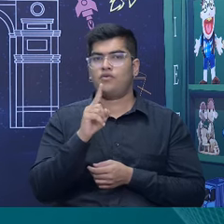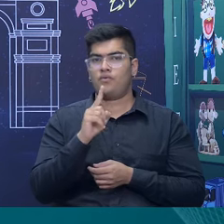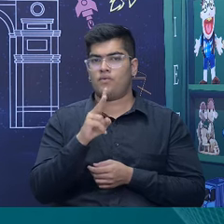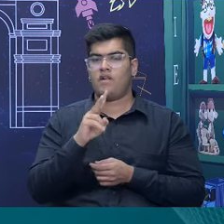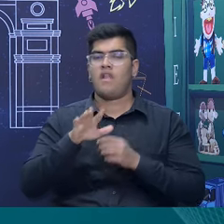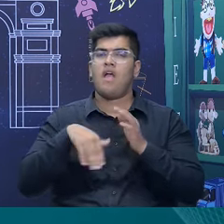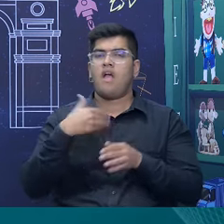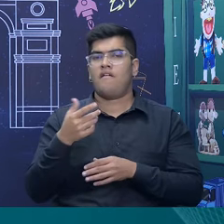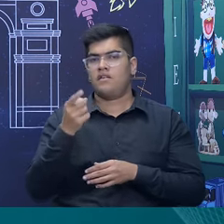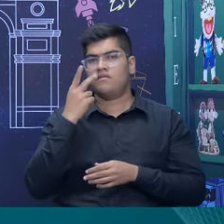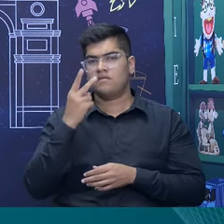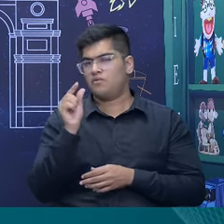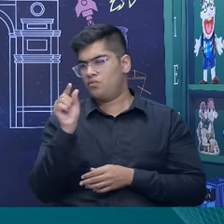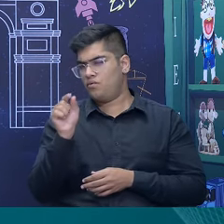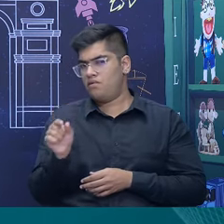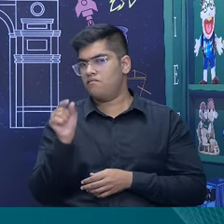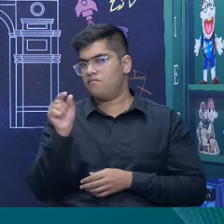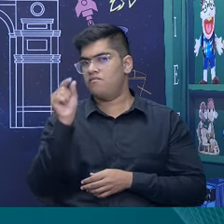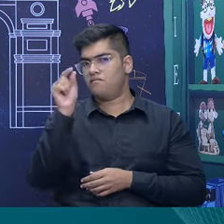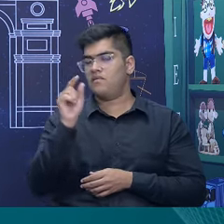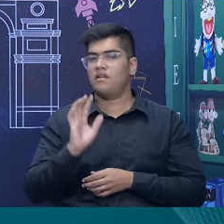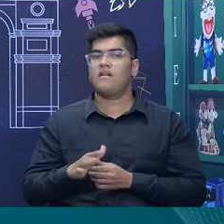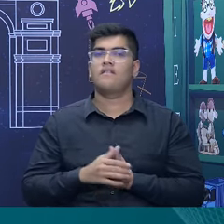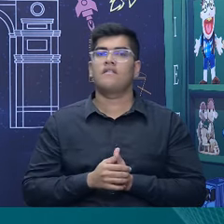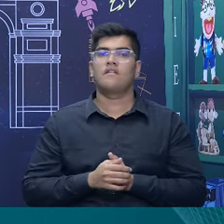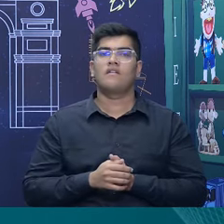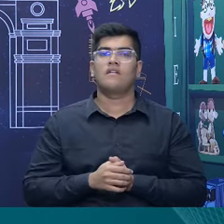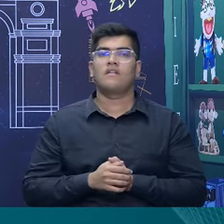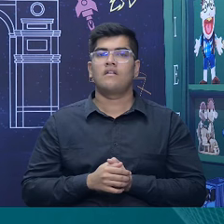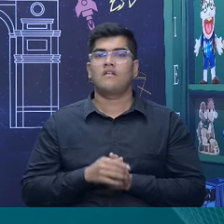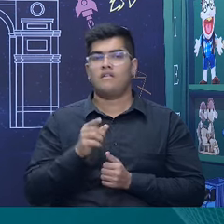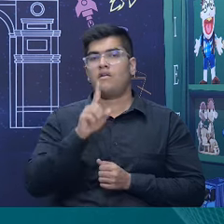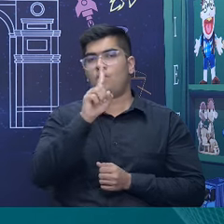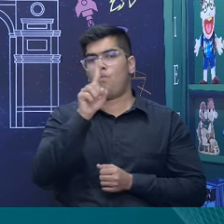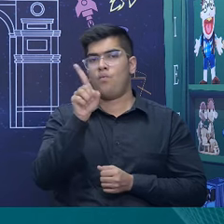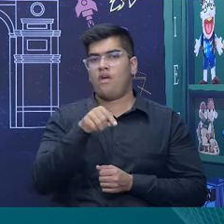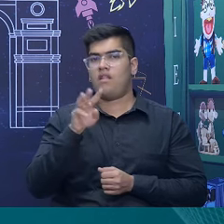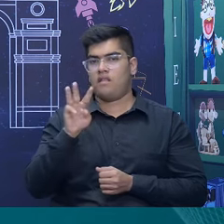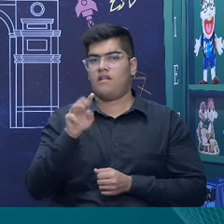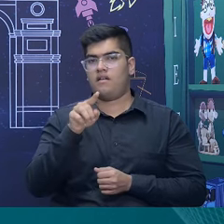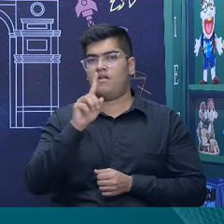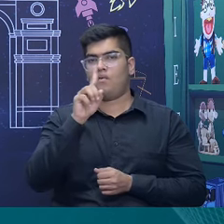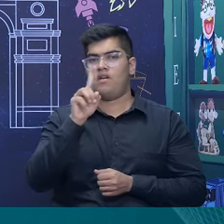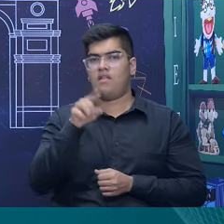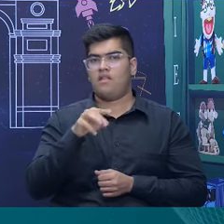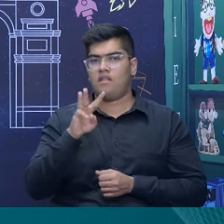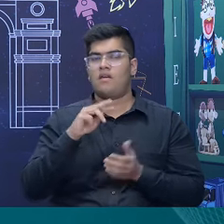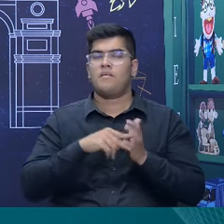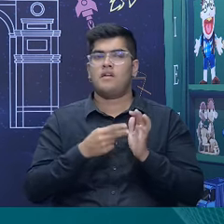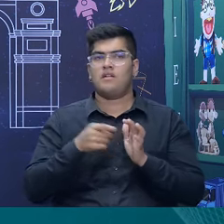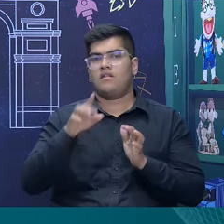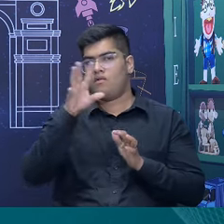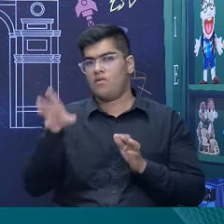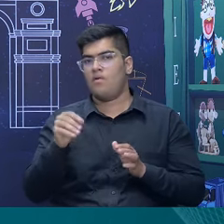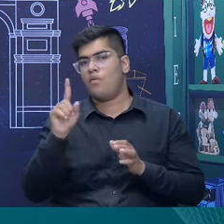12 के बाद आप देख रहे हो यह ऑलमोस्ट 1/3 के बराबर है 1/3 के बराबर है 1/3 के बराबर है तो इनको हम